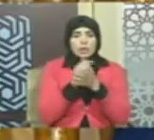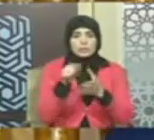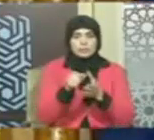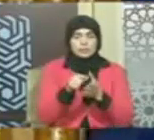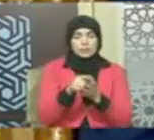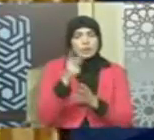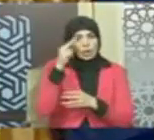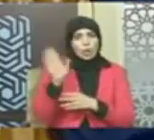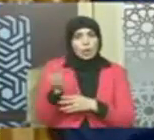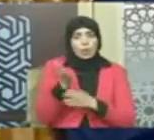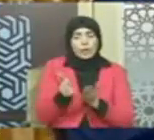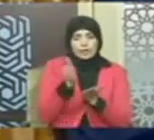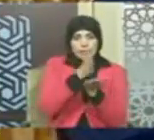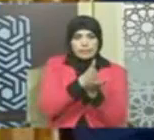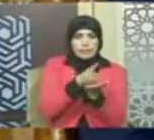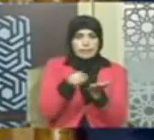ومن اهتدى.